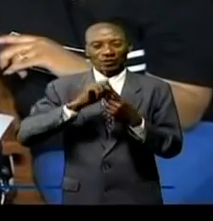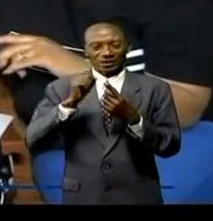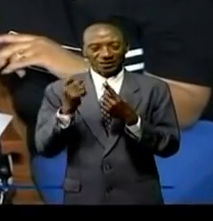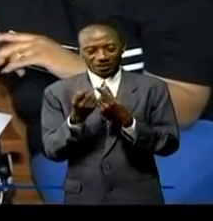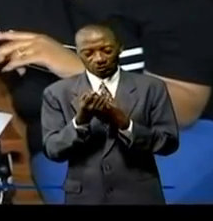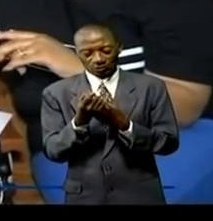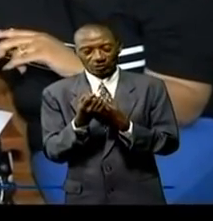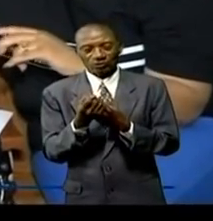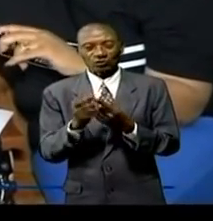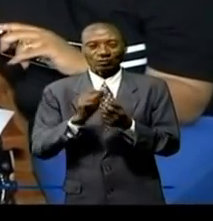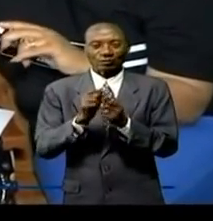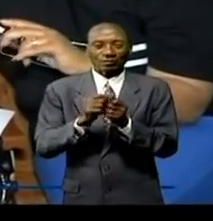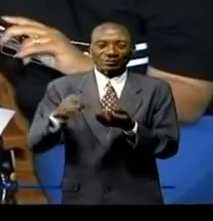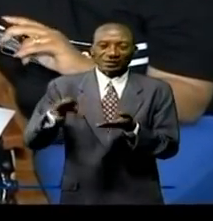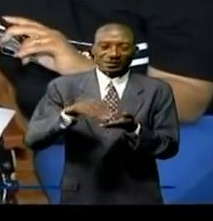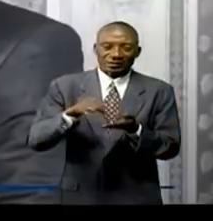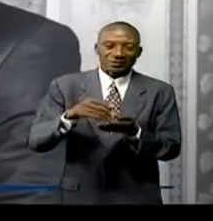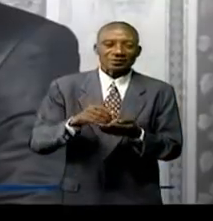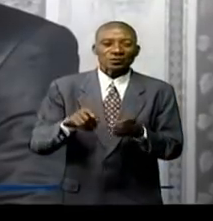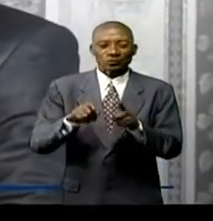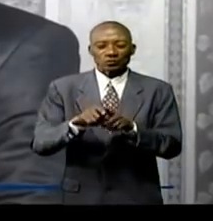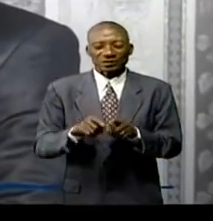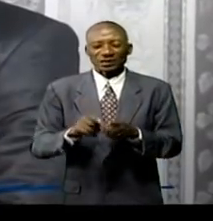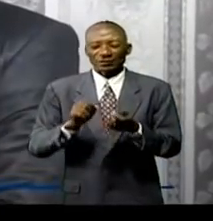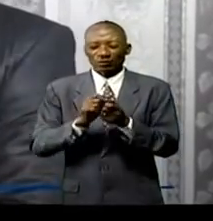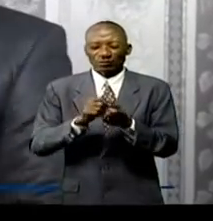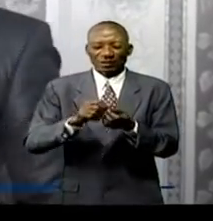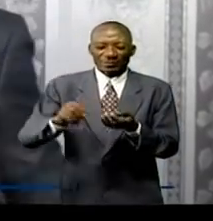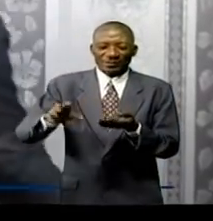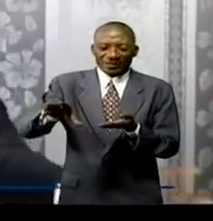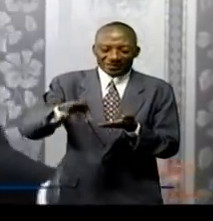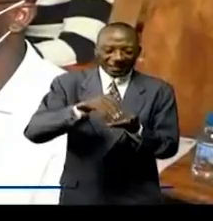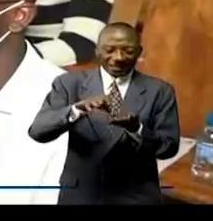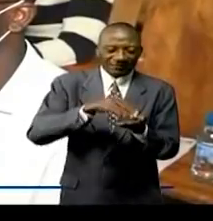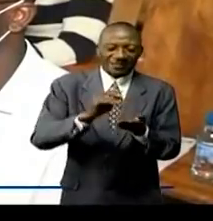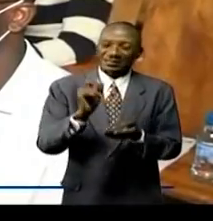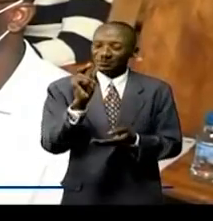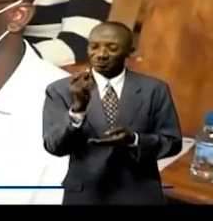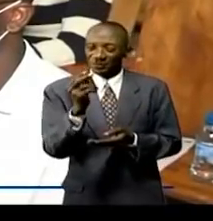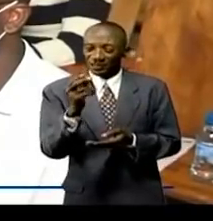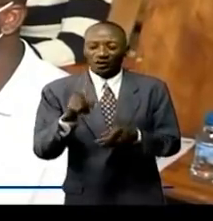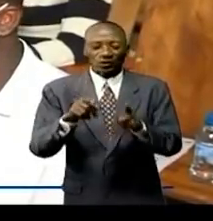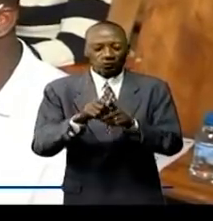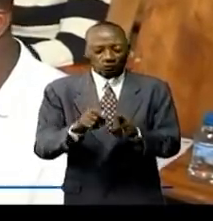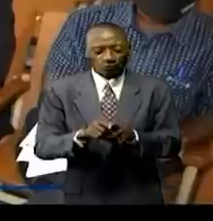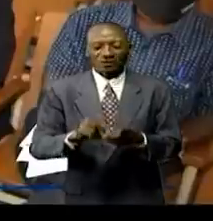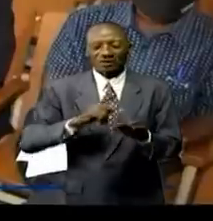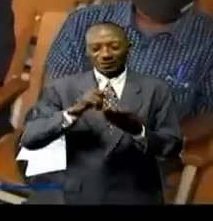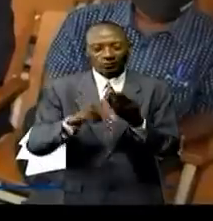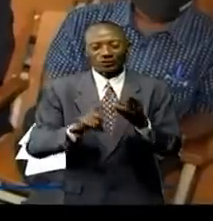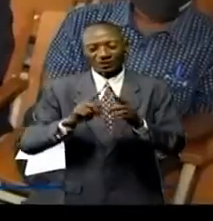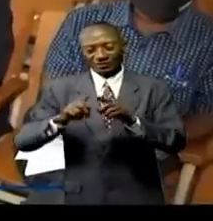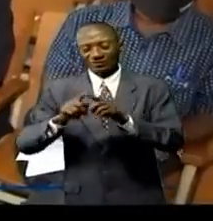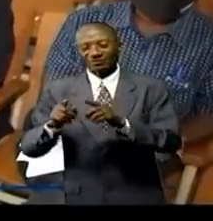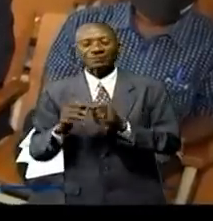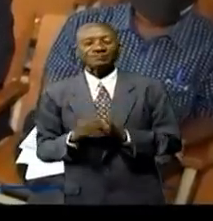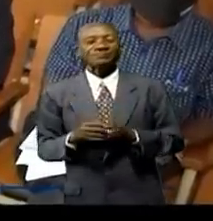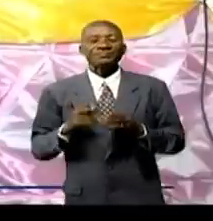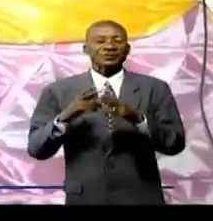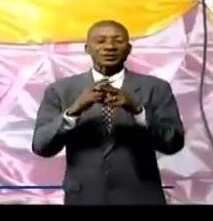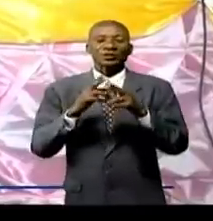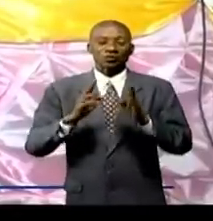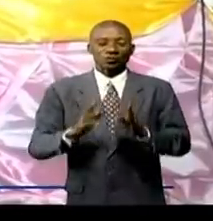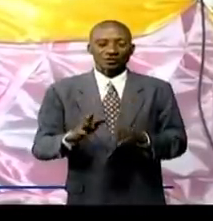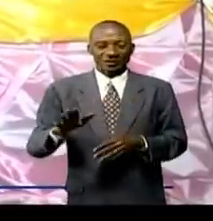de l'affectation de la redevance minière et l'évaluation du projet Sicomine. Le coordonnateur national de